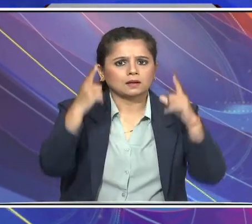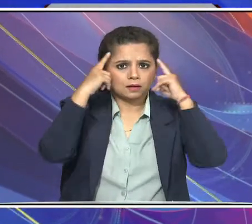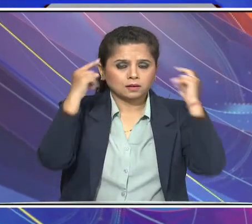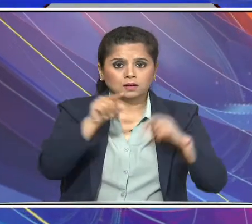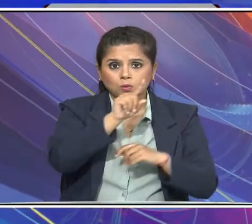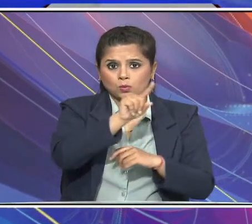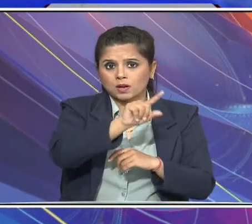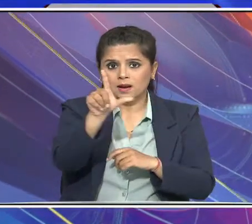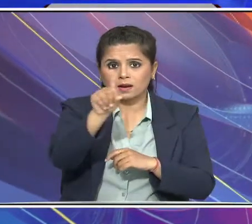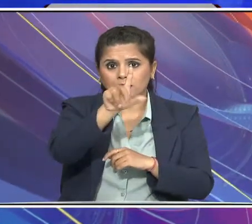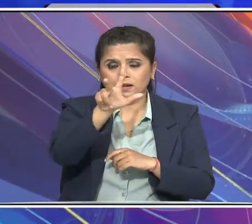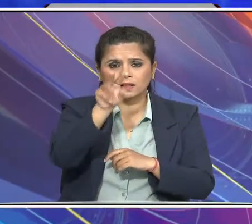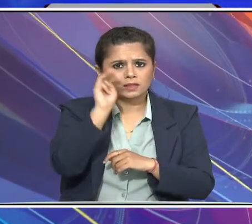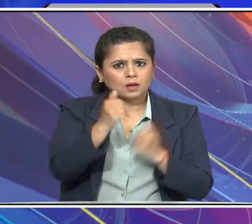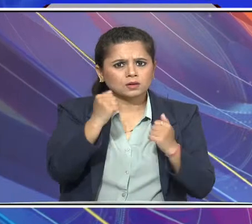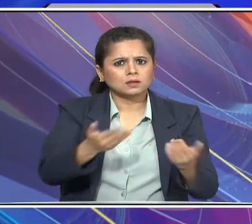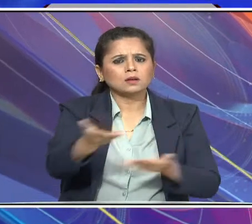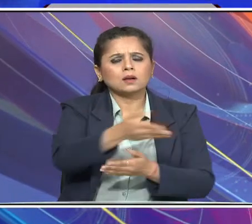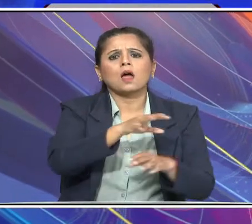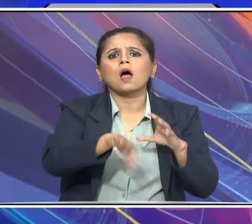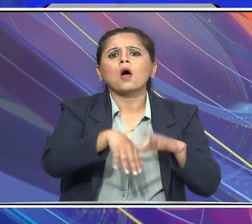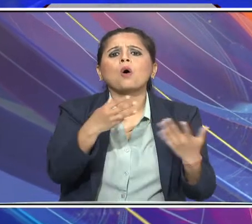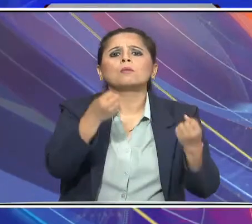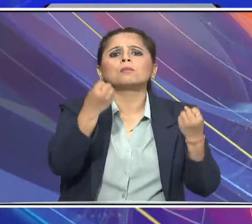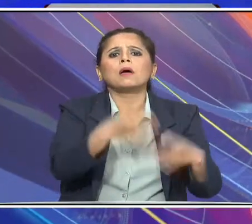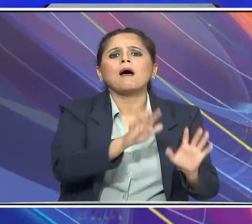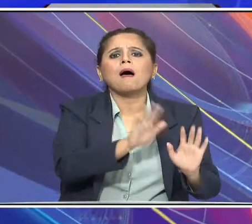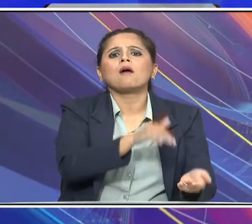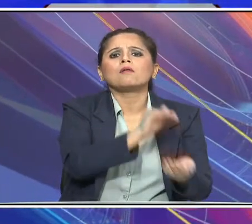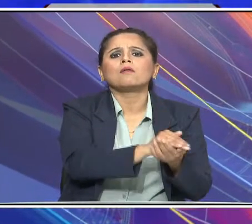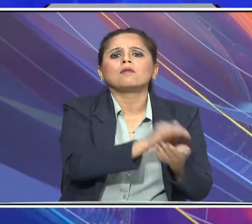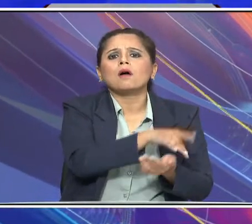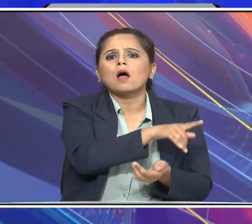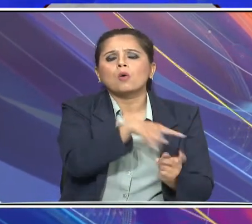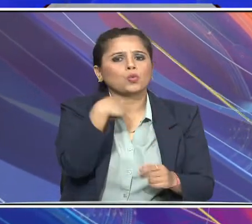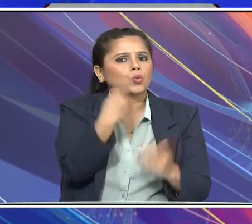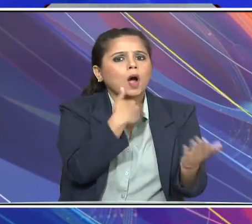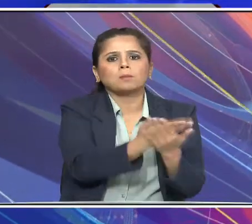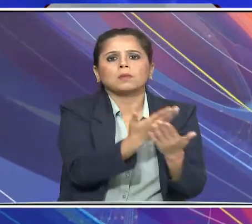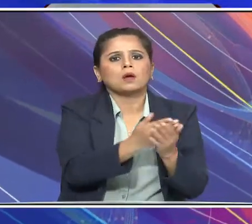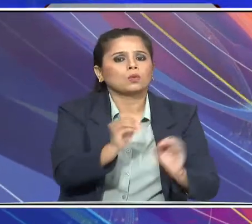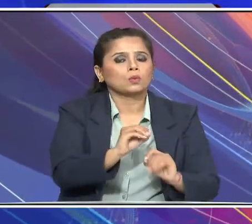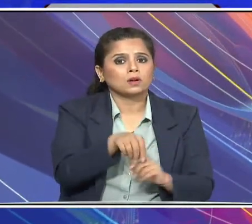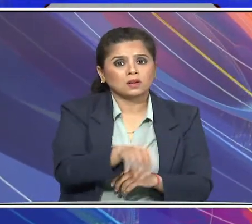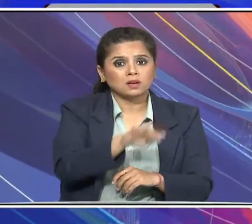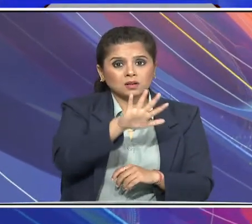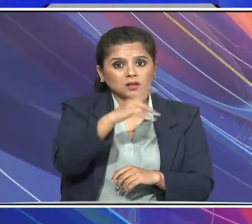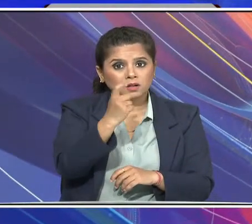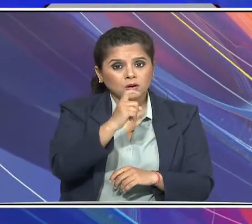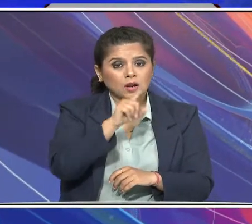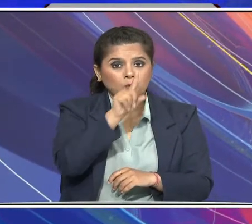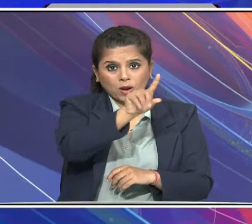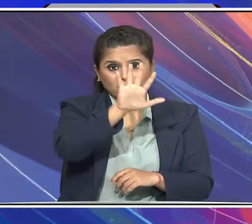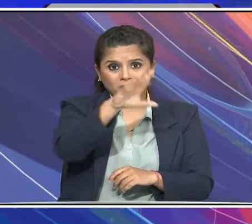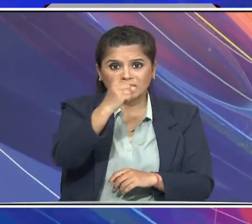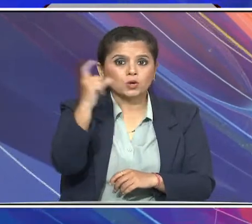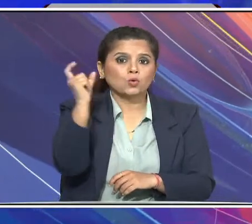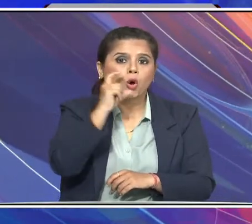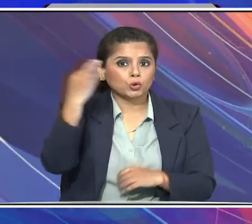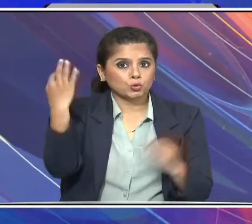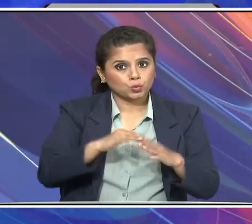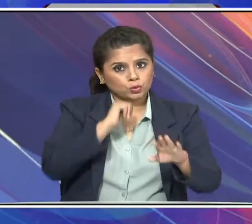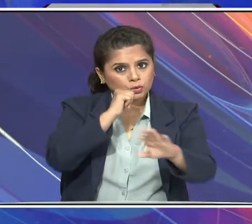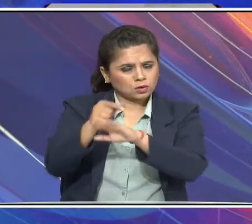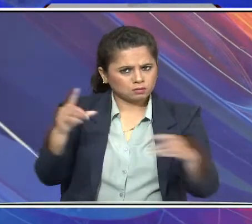18000 सीटों में से कितने सिम खाली रहती है और यह जो 147 सभी नर्सिंग कॉलेज खोल जा रहे हैं यह सभी